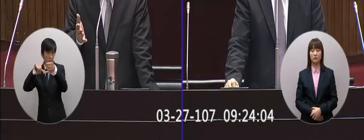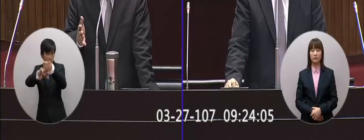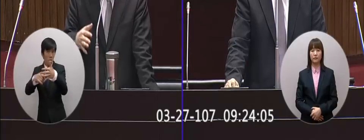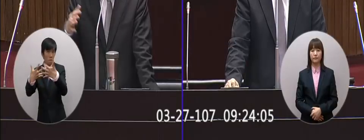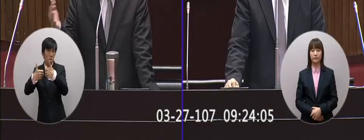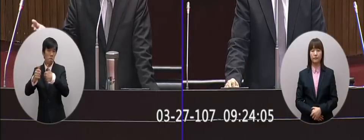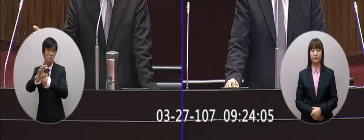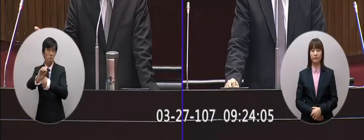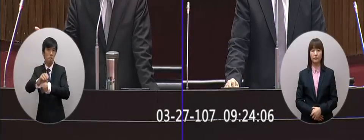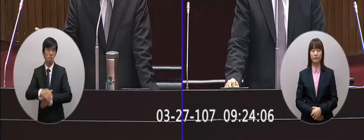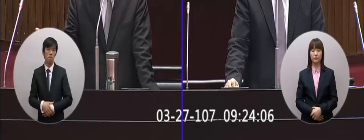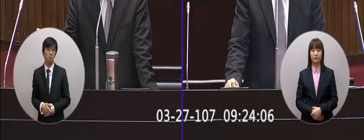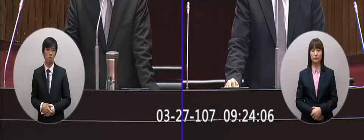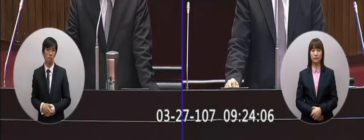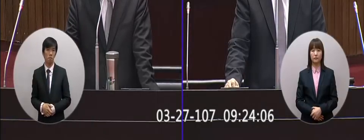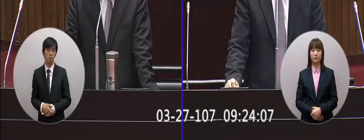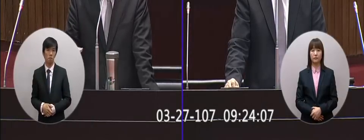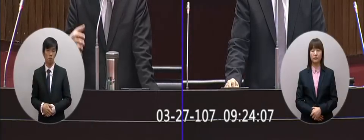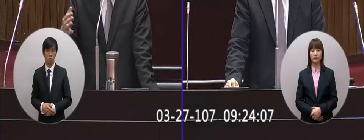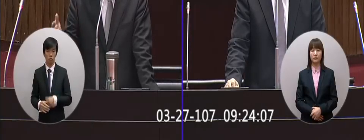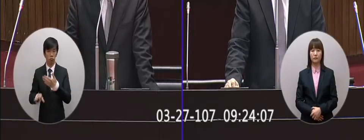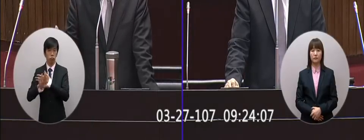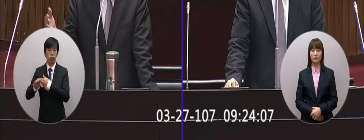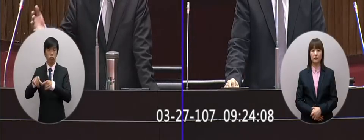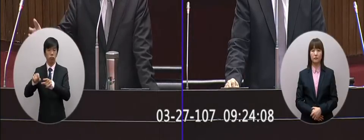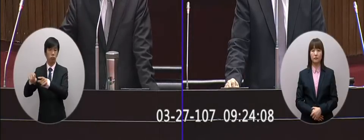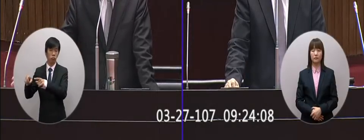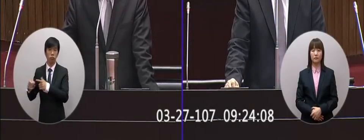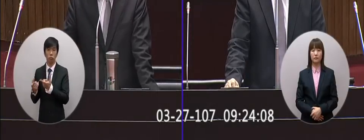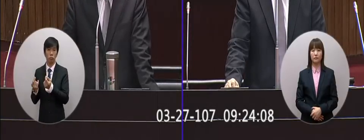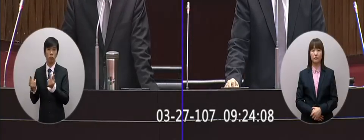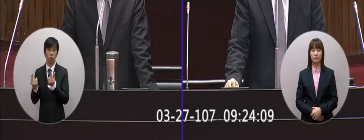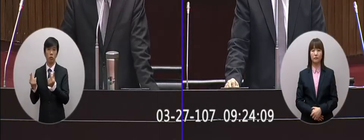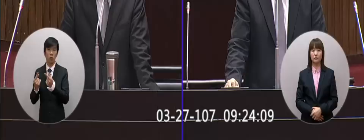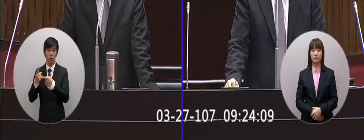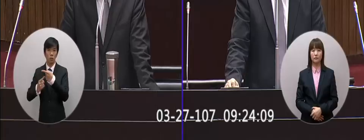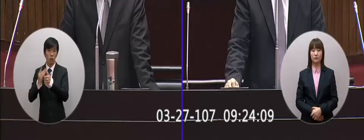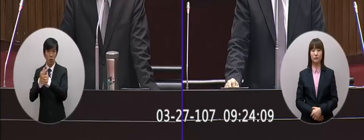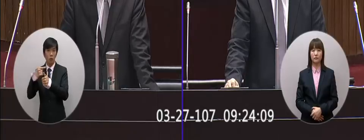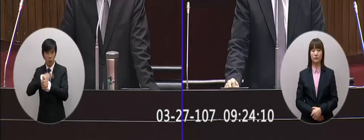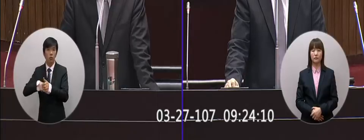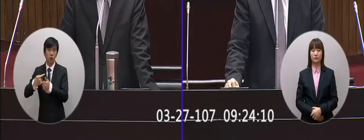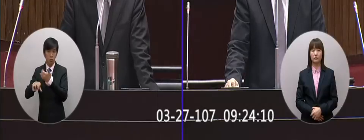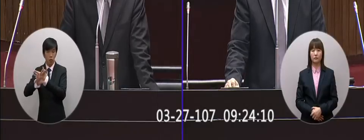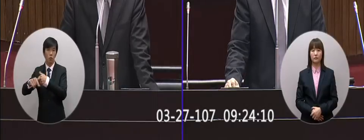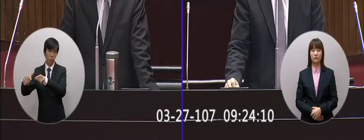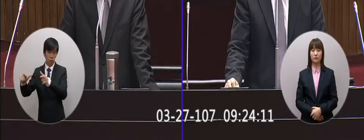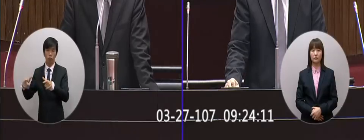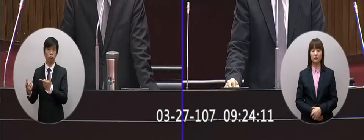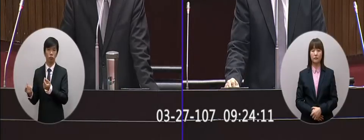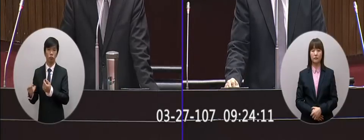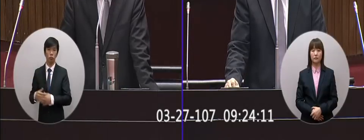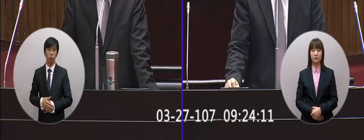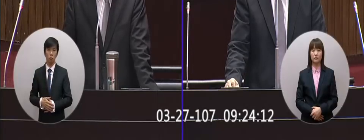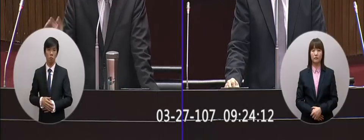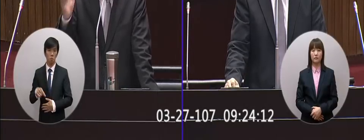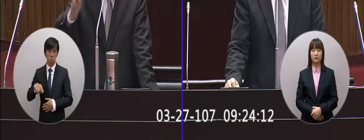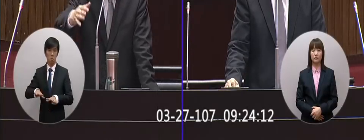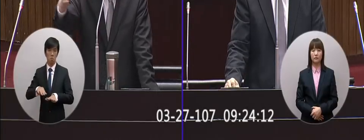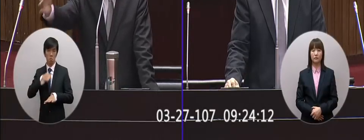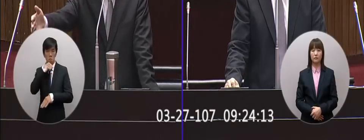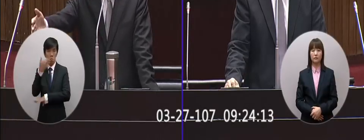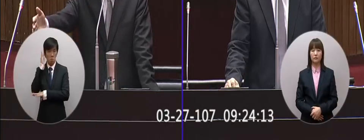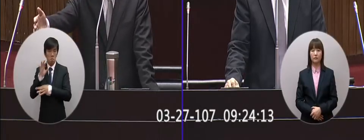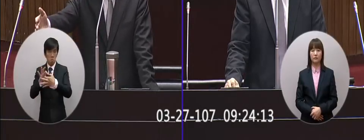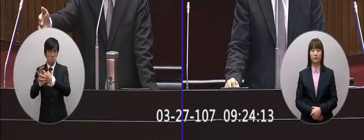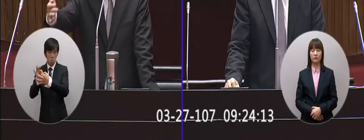单？那其他的行业也是一样包括半导体，包括其他也是一样。我们都密切关注了因为他现在